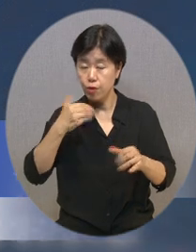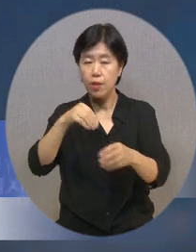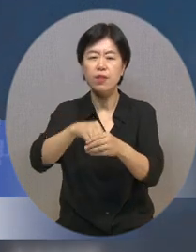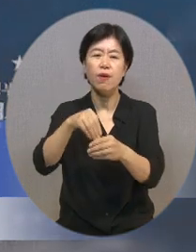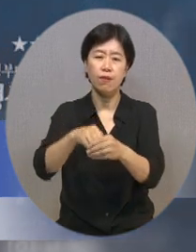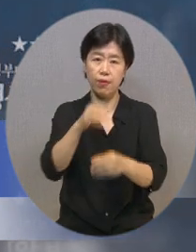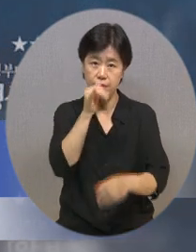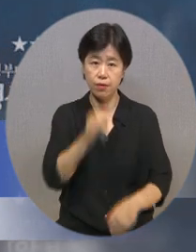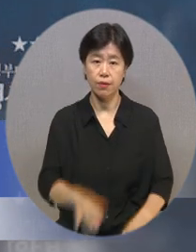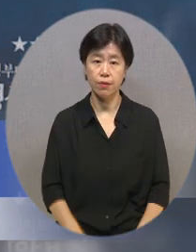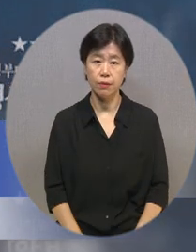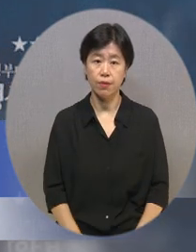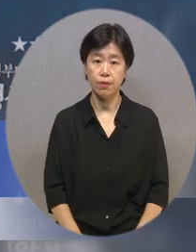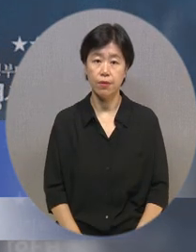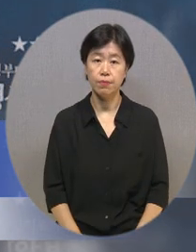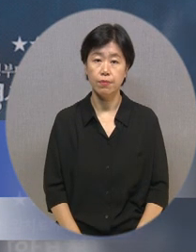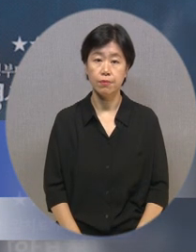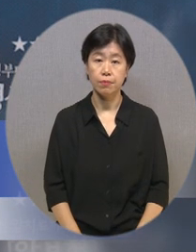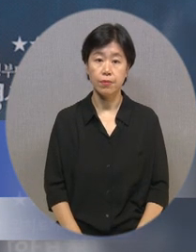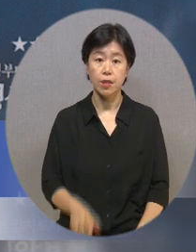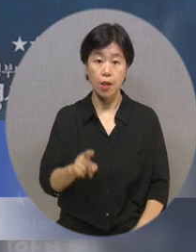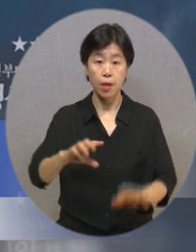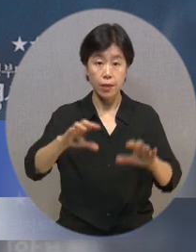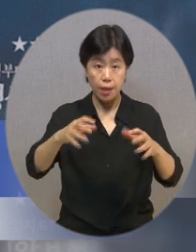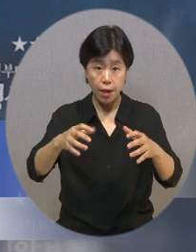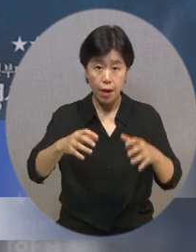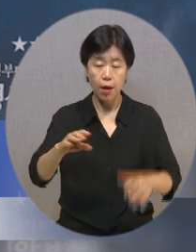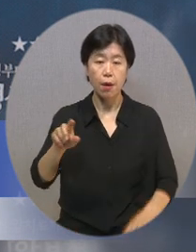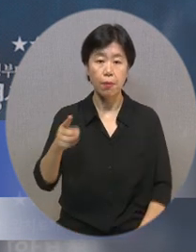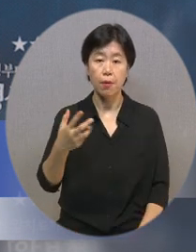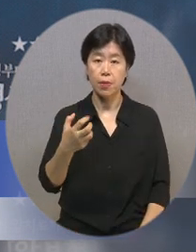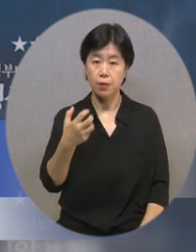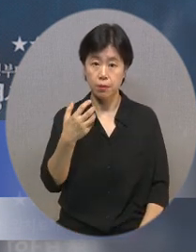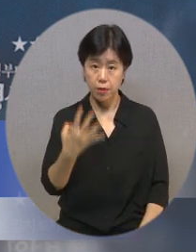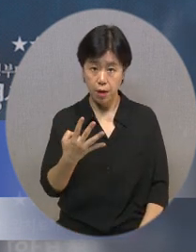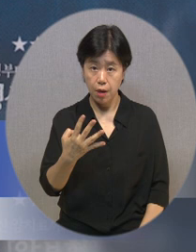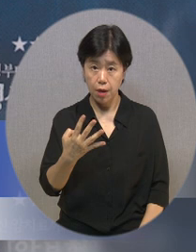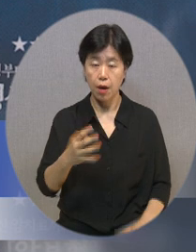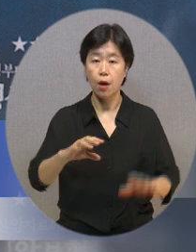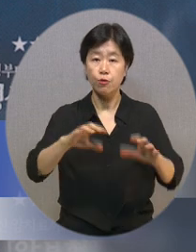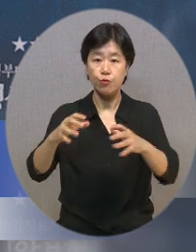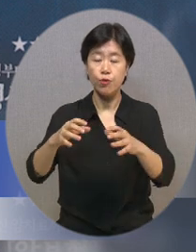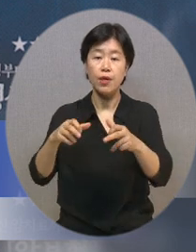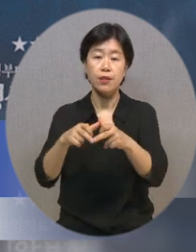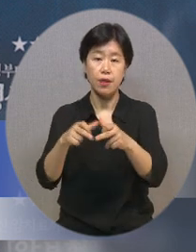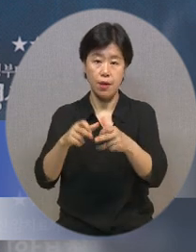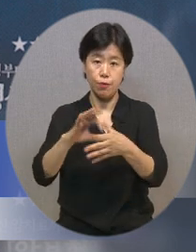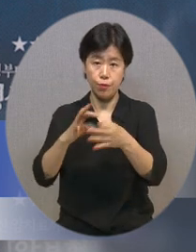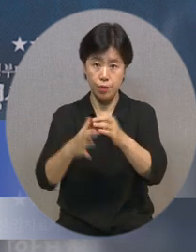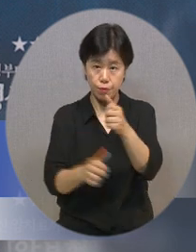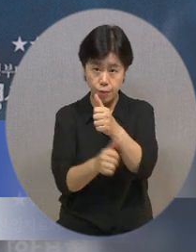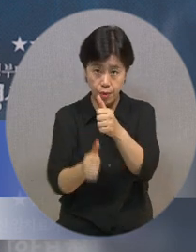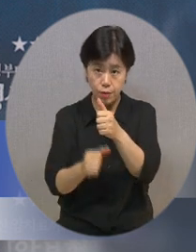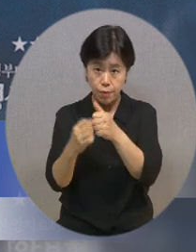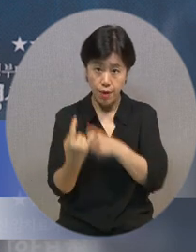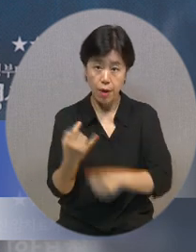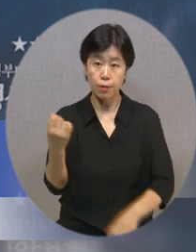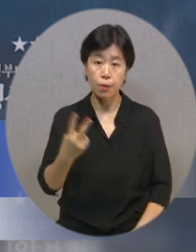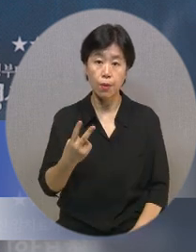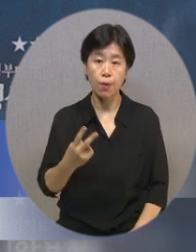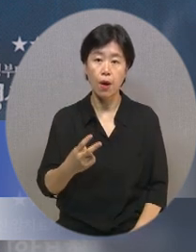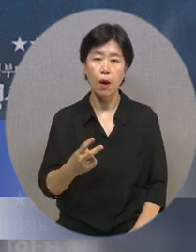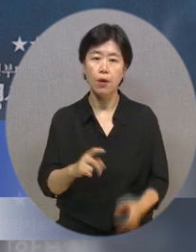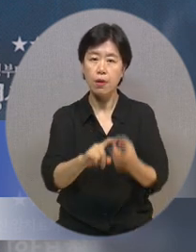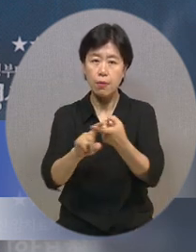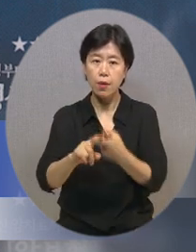열리는데요 ipc 정기총회는 108 4개구 국가 패럴림픽 위원회와 27개 국제 경기 연맹